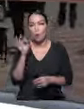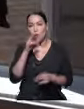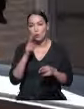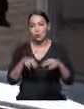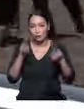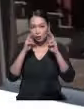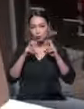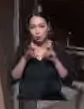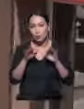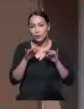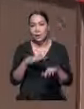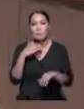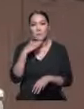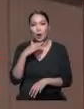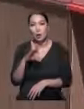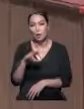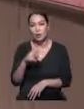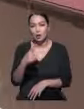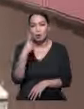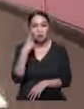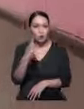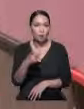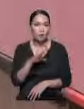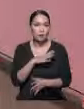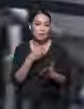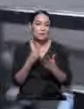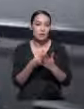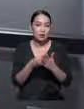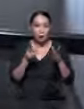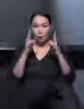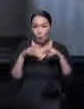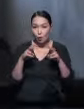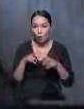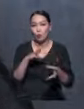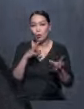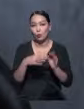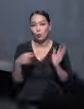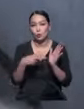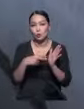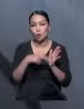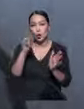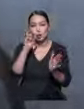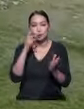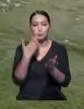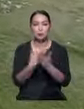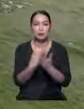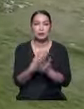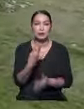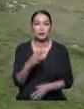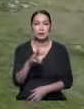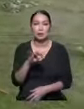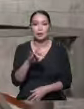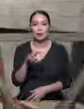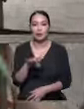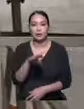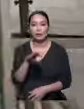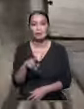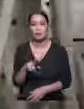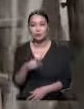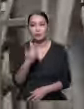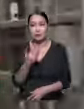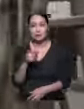по делу мясной ОПГ сообщили в агентстве по финансовому мониторингу. Сумму ущерба государству оценили в 3 миллиарда тенге.